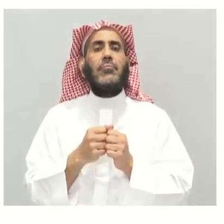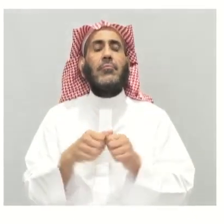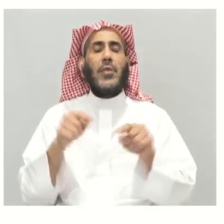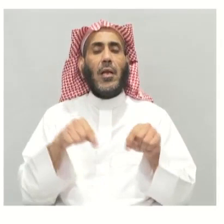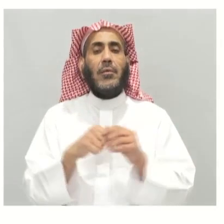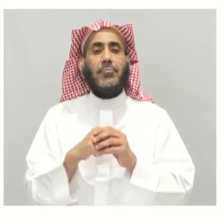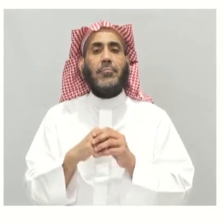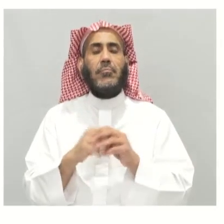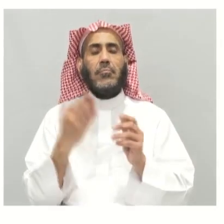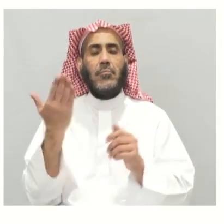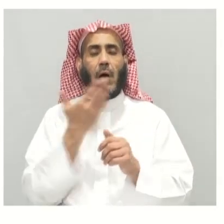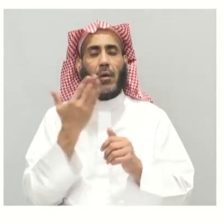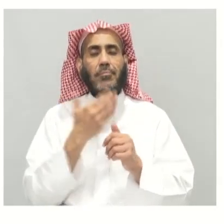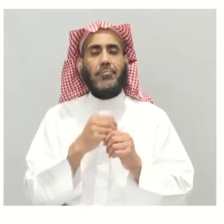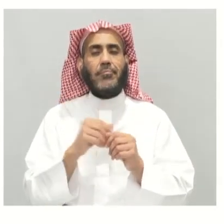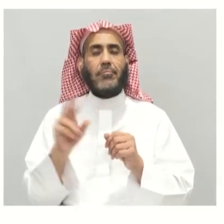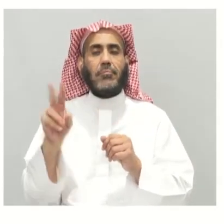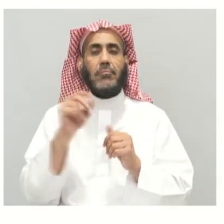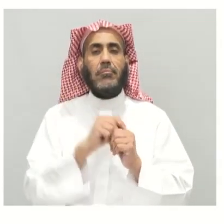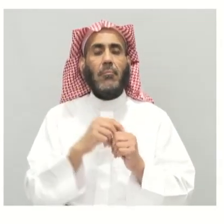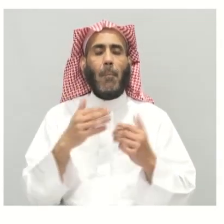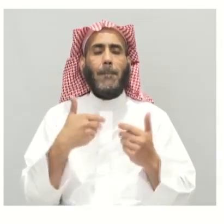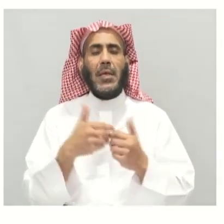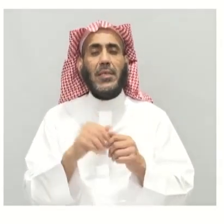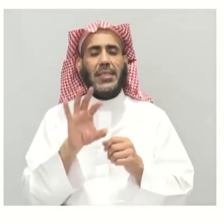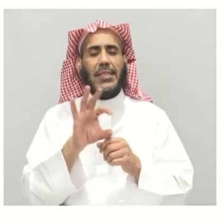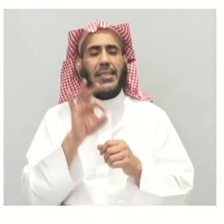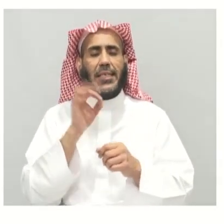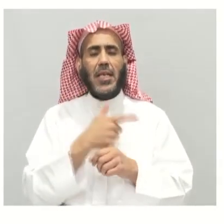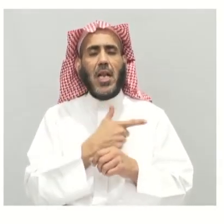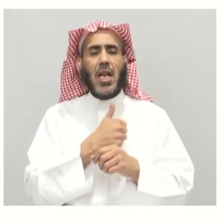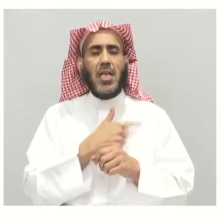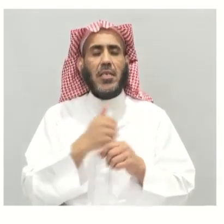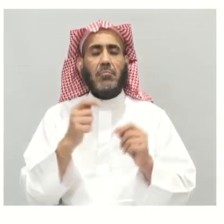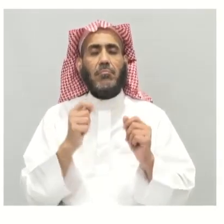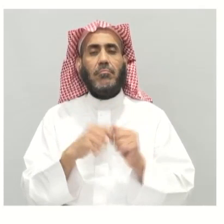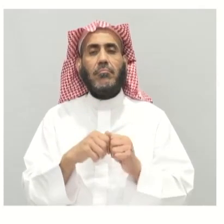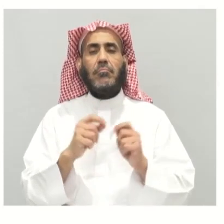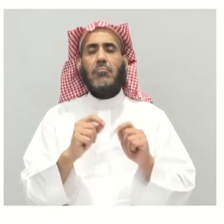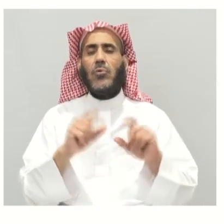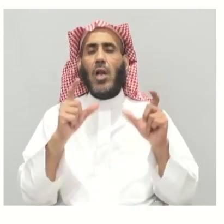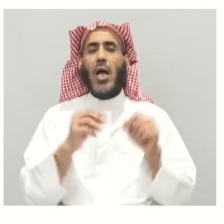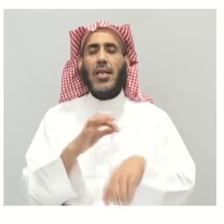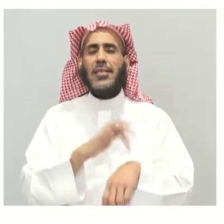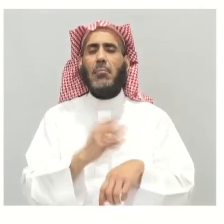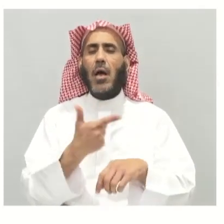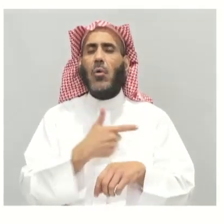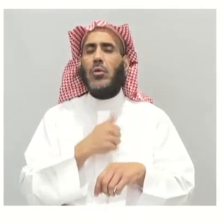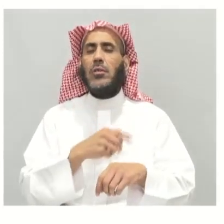الآن نقرأ المثال، بعد ذلك نستخرج الاسم الذي يدل على الزمان أو على